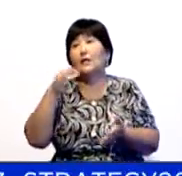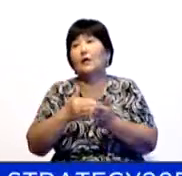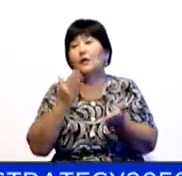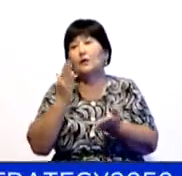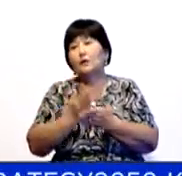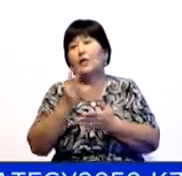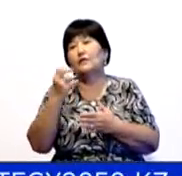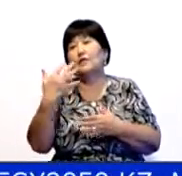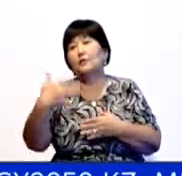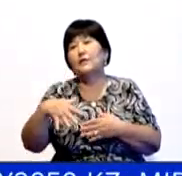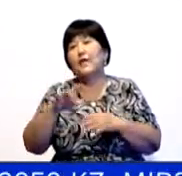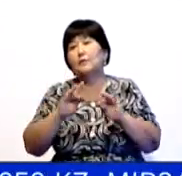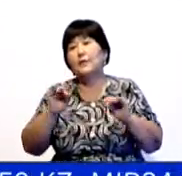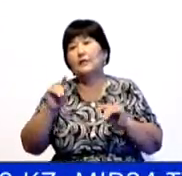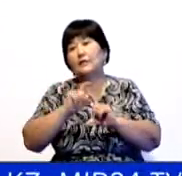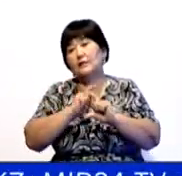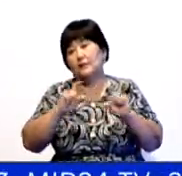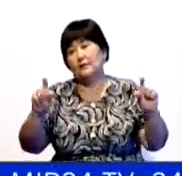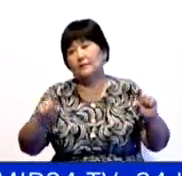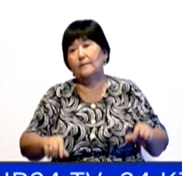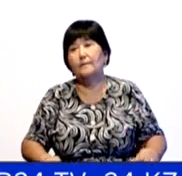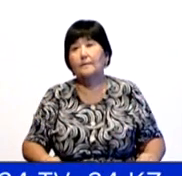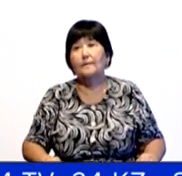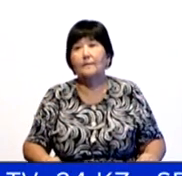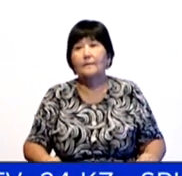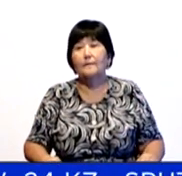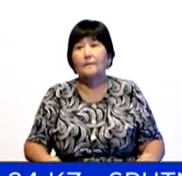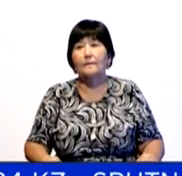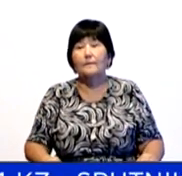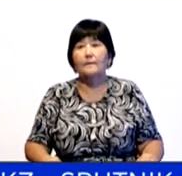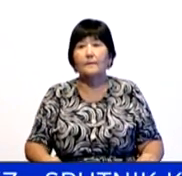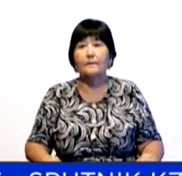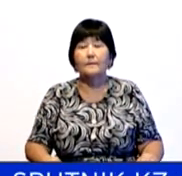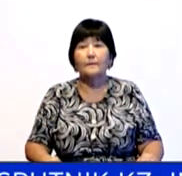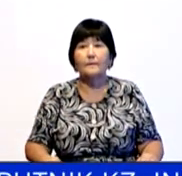250 мест. Родион Лебедев, Гуляя Ащекова, Галымжан Хужаков, Дархан Туксиит, телеканал Кызылорда.